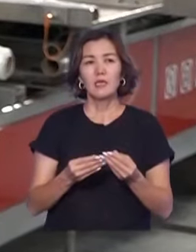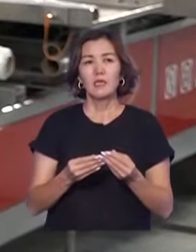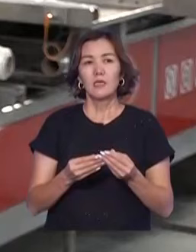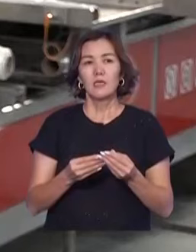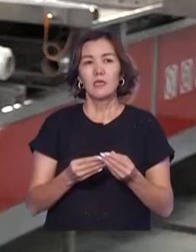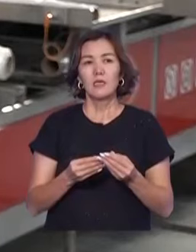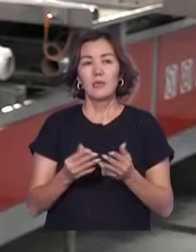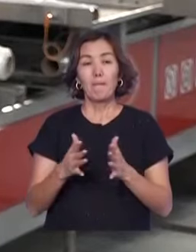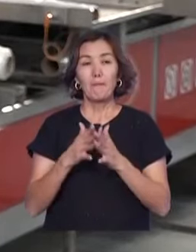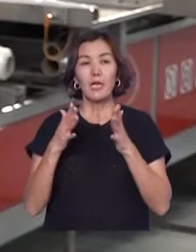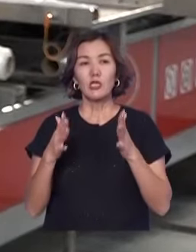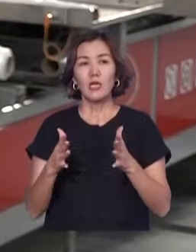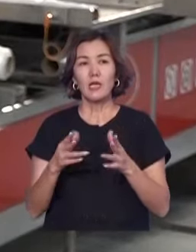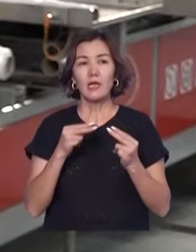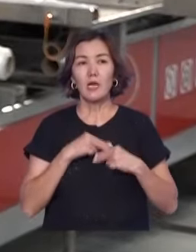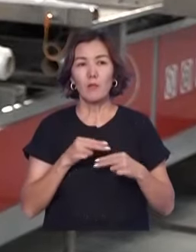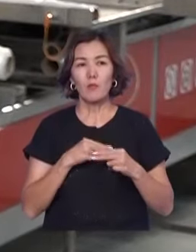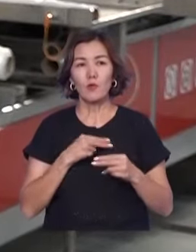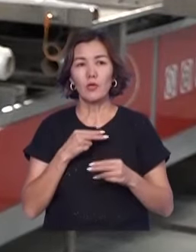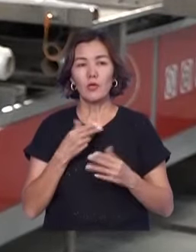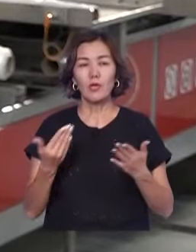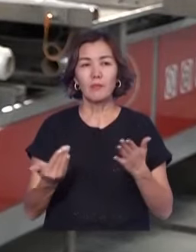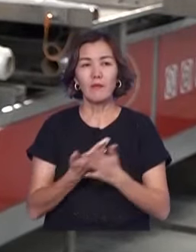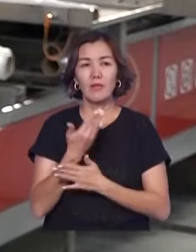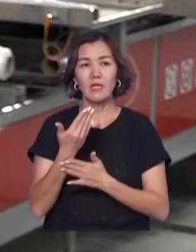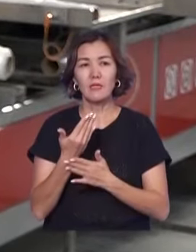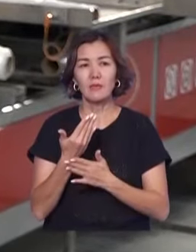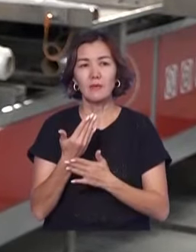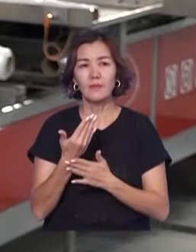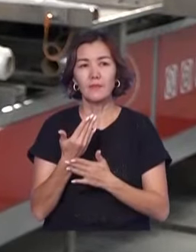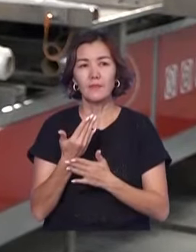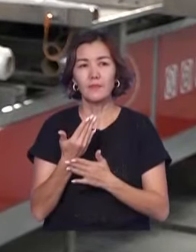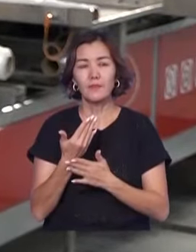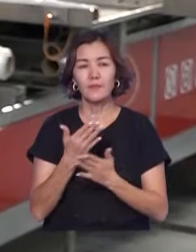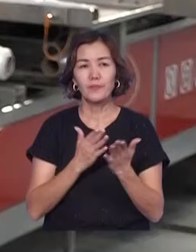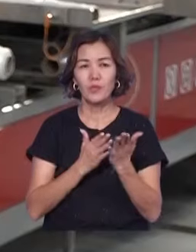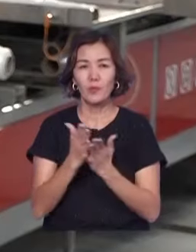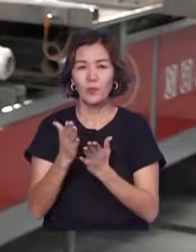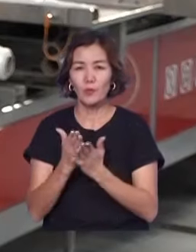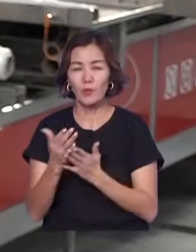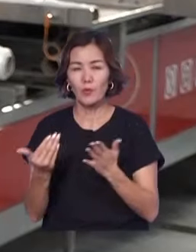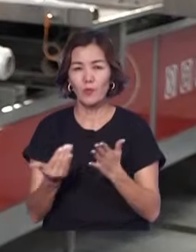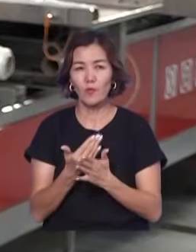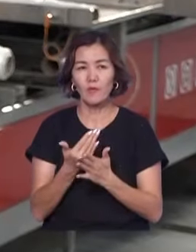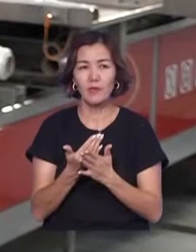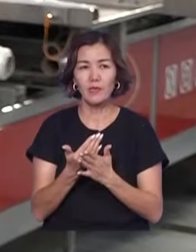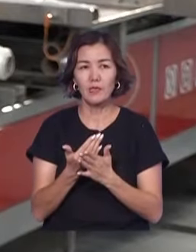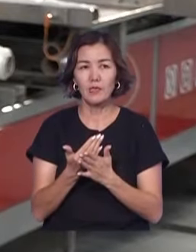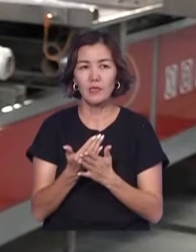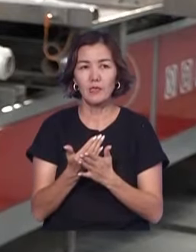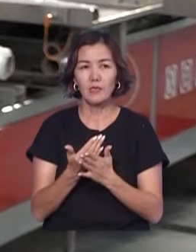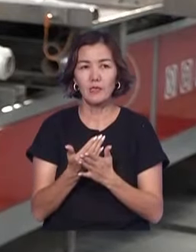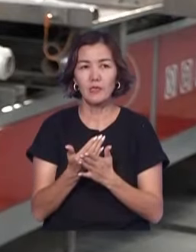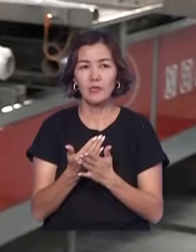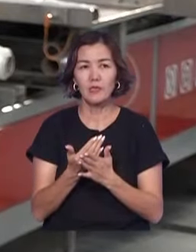происходит большая работа по обновлению наших сборочных линий, по обновлению корпуса переплавки,